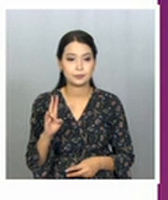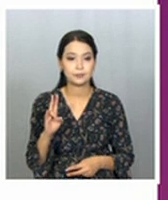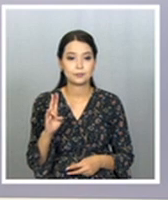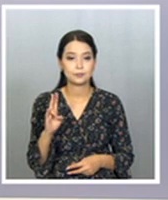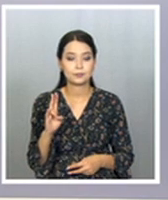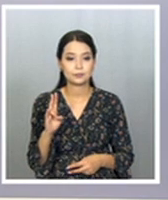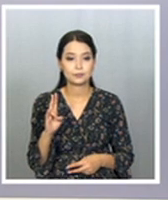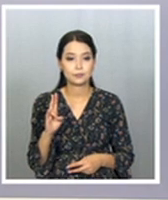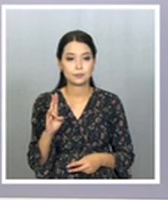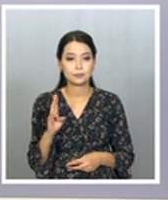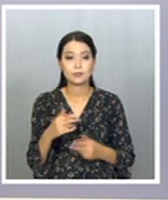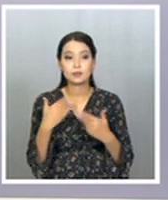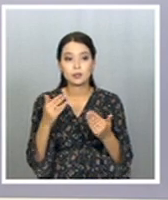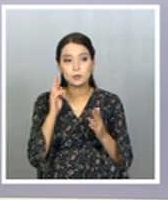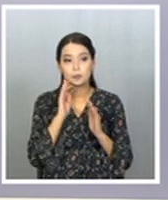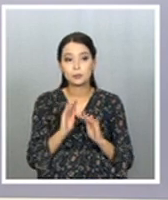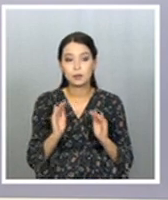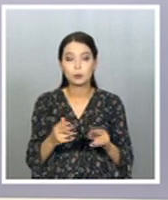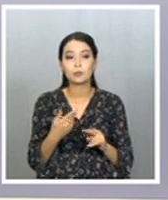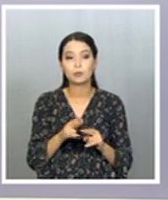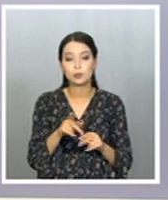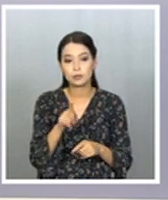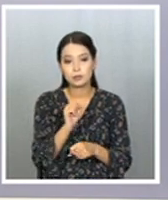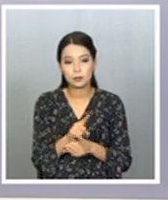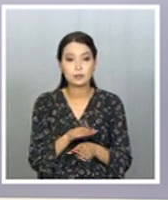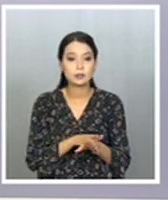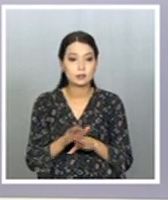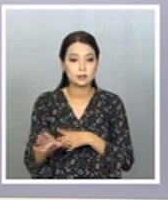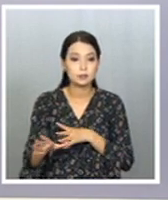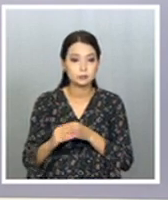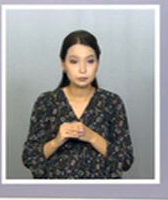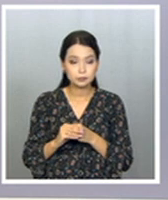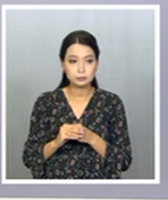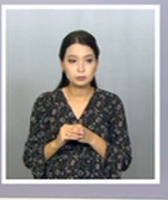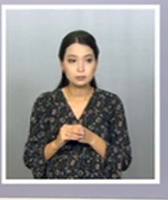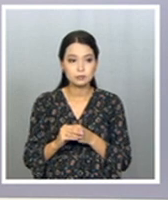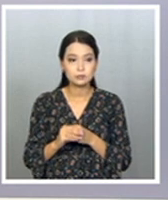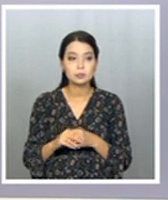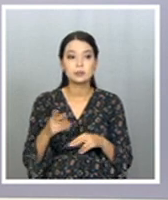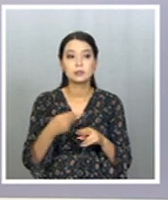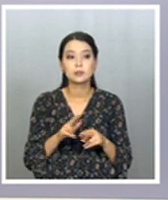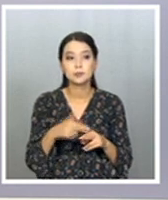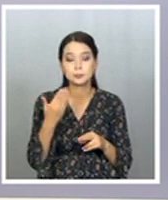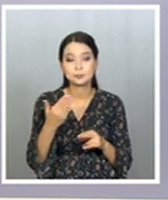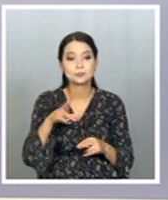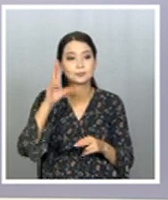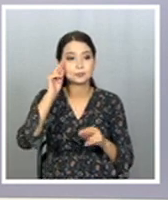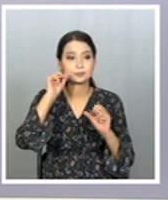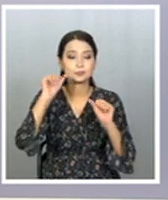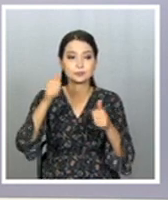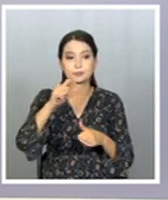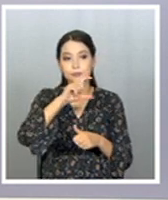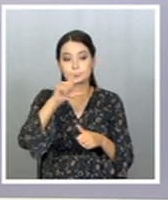екен. Енді балалар бірнеше тапсырманы бірге орындайық. Келесі берілген өрнектерді есептеңіз